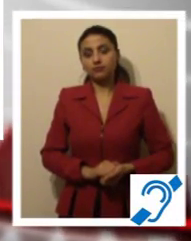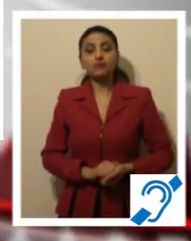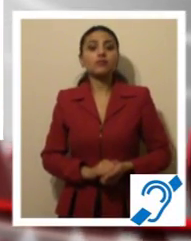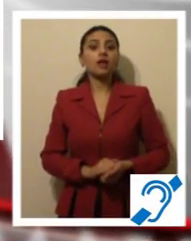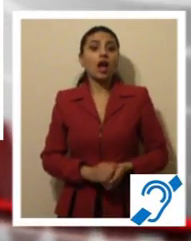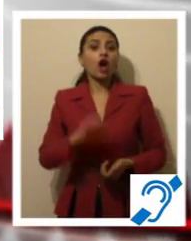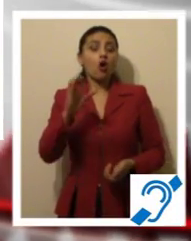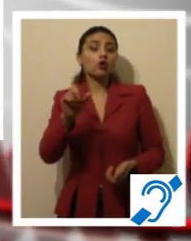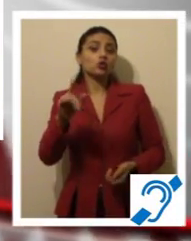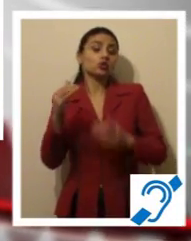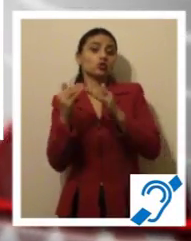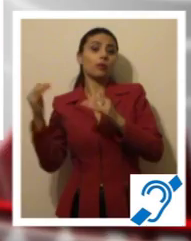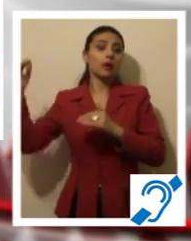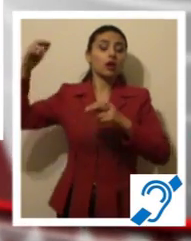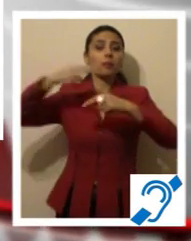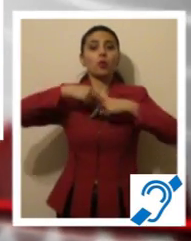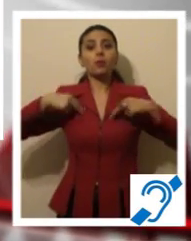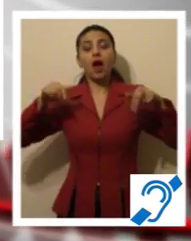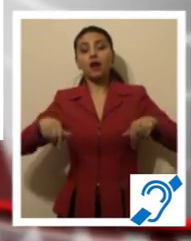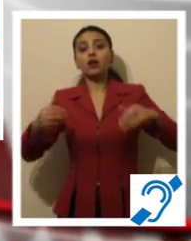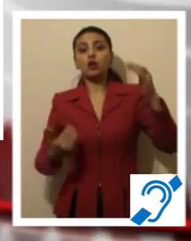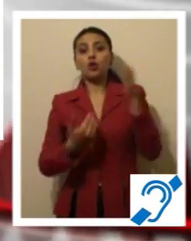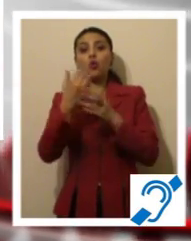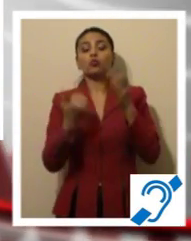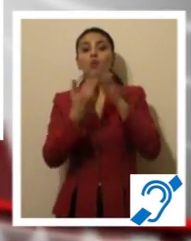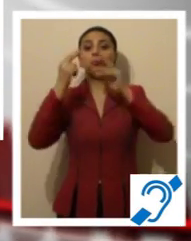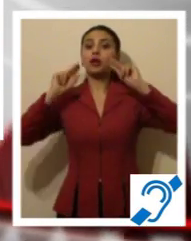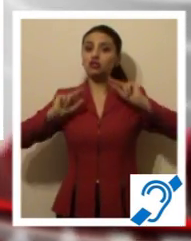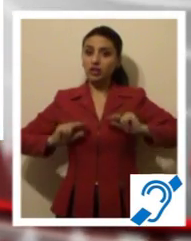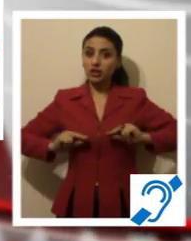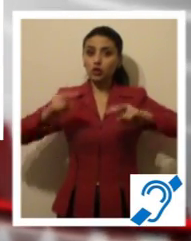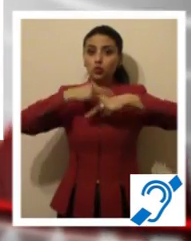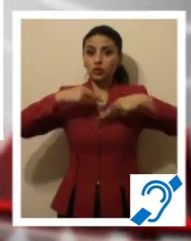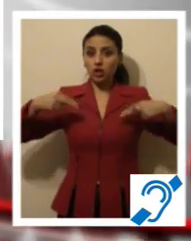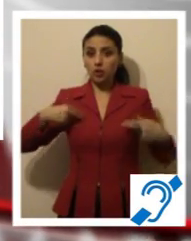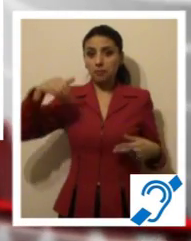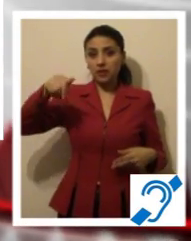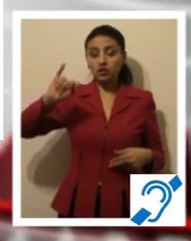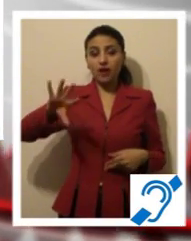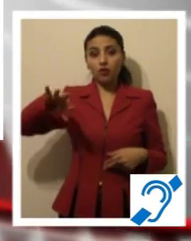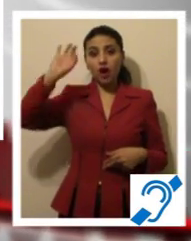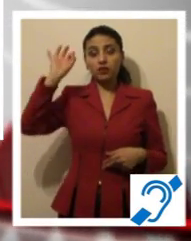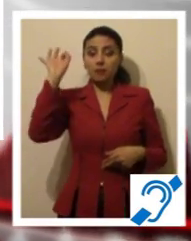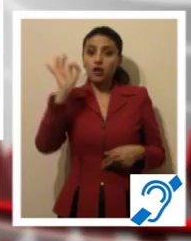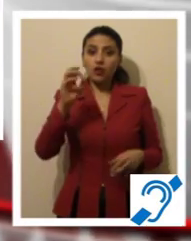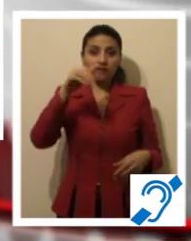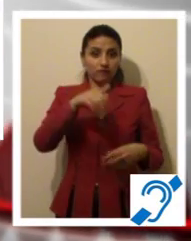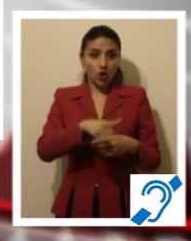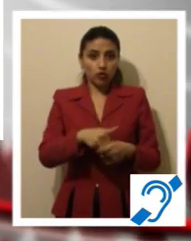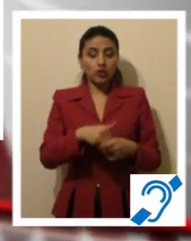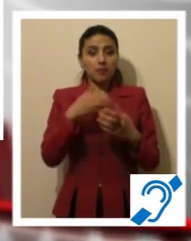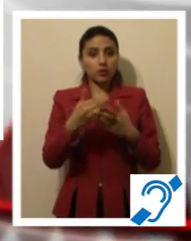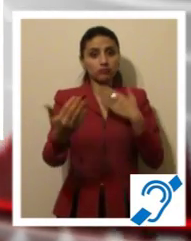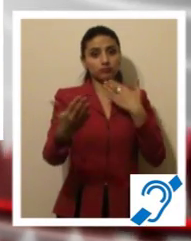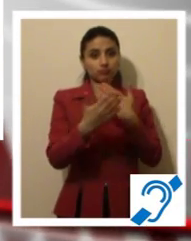Consiliul Superior al Magistraturii are de astăzi un nou președinte. Judecătorul Mircea Aron a fost ales cu majoritate de voturi în fruntea